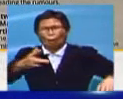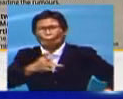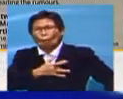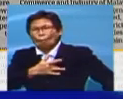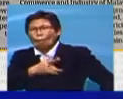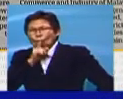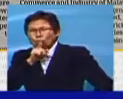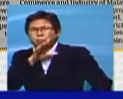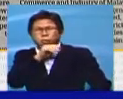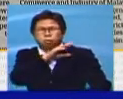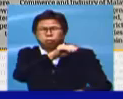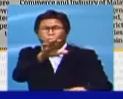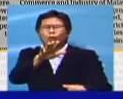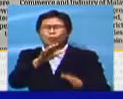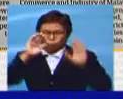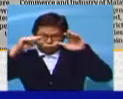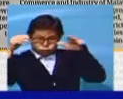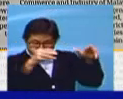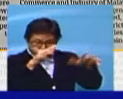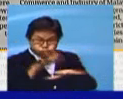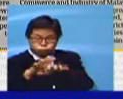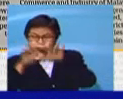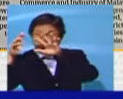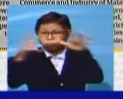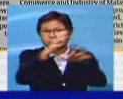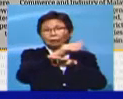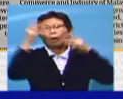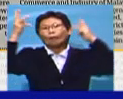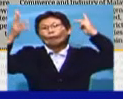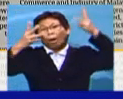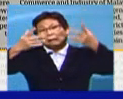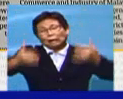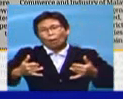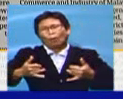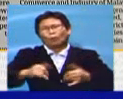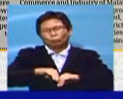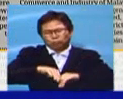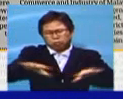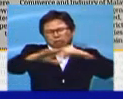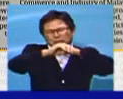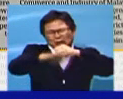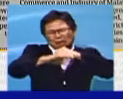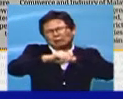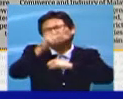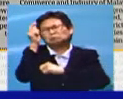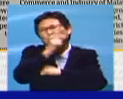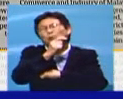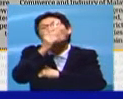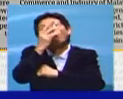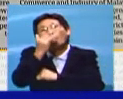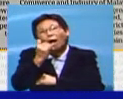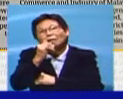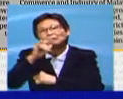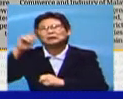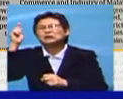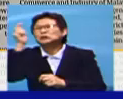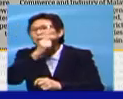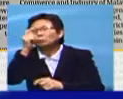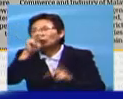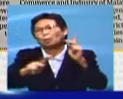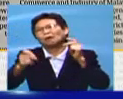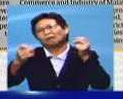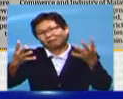sememangnya menarik perhatian ramai tambah membimbangkan terdapat juga trend penyebaran iklan-iklan palsu yang bertujuan memanipulasi orang